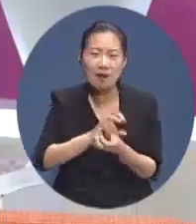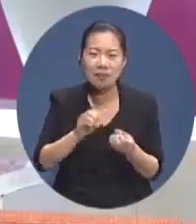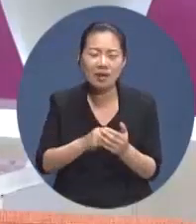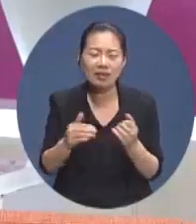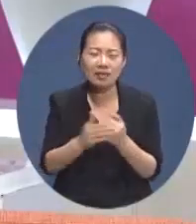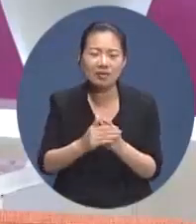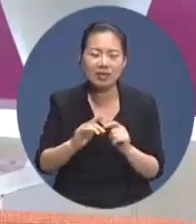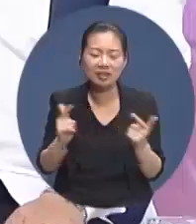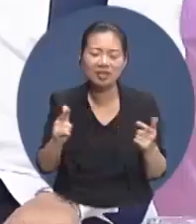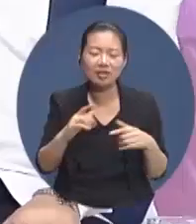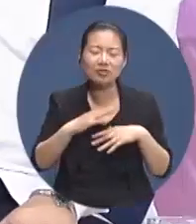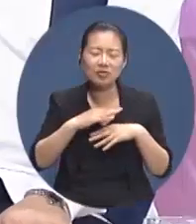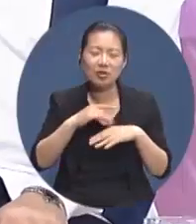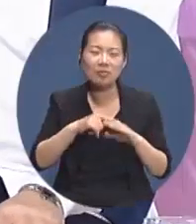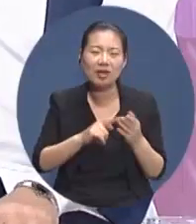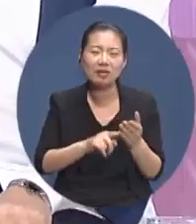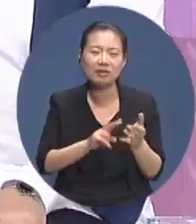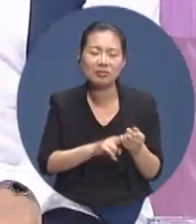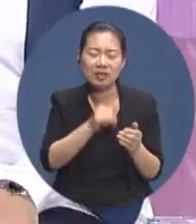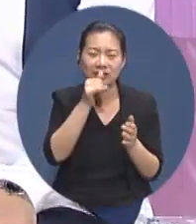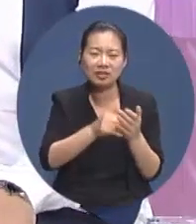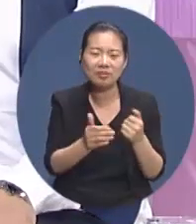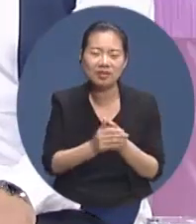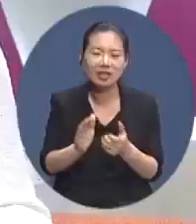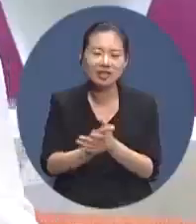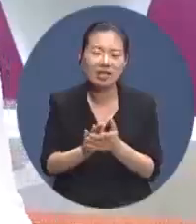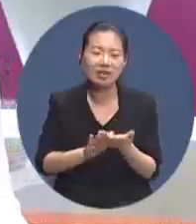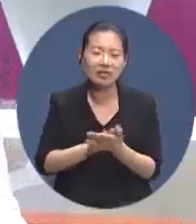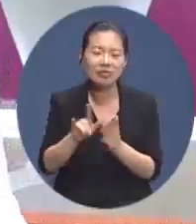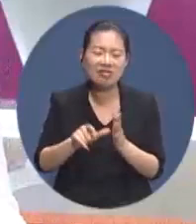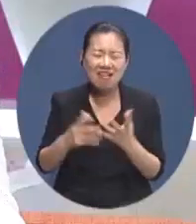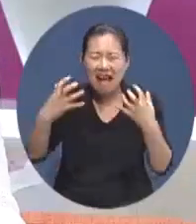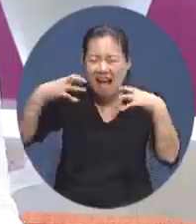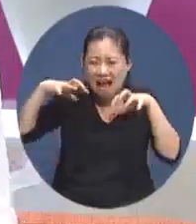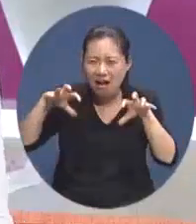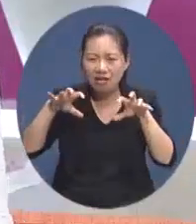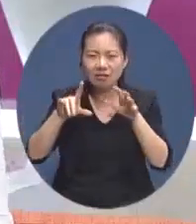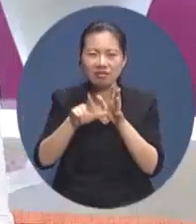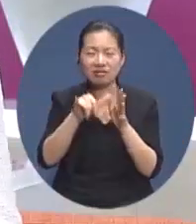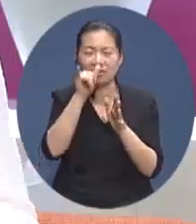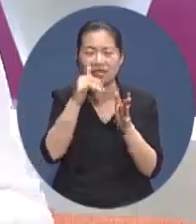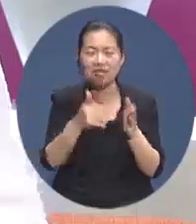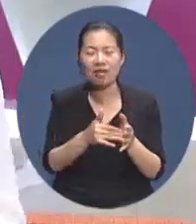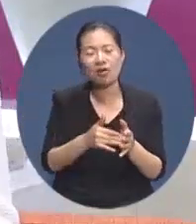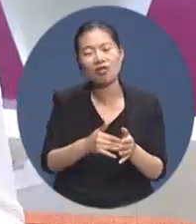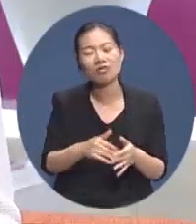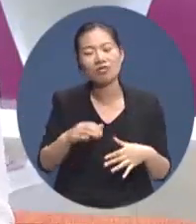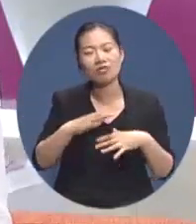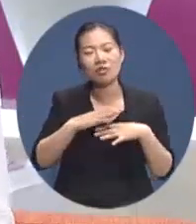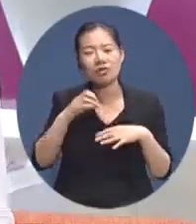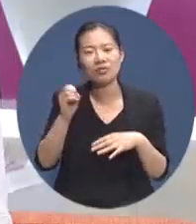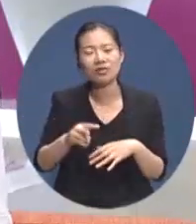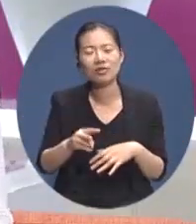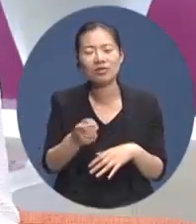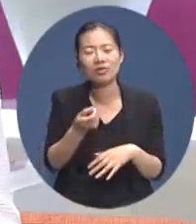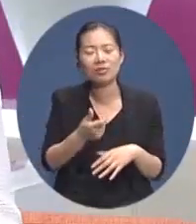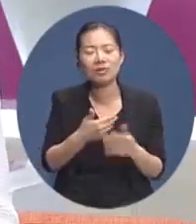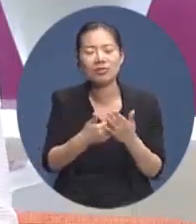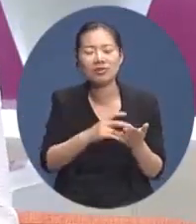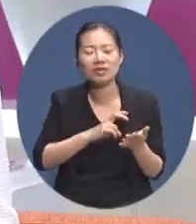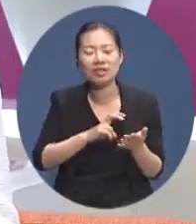조금 두려움이 있는 거예요. 네. 그리고 친구하고 놀 때도 꼭 이러고 이런 애들이 있거든요. 그래서 이 아이는 두려움이나 약간의